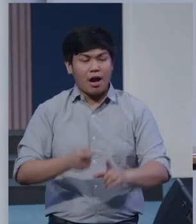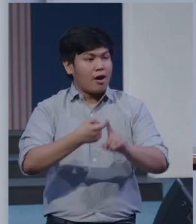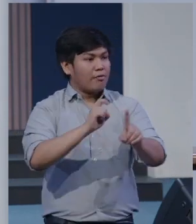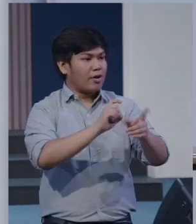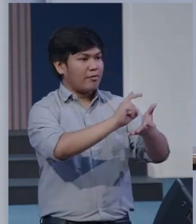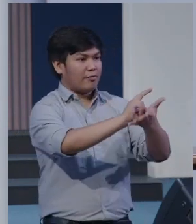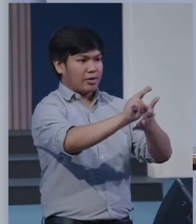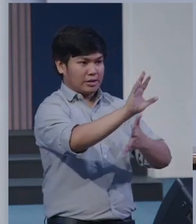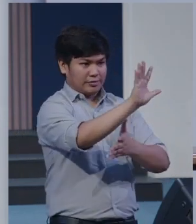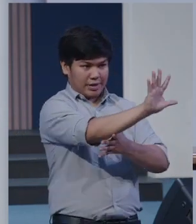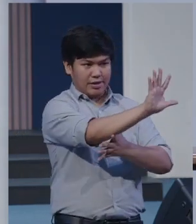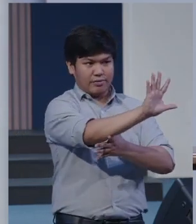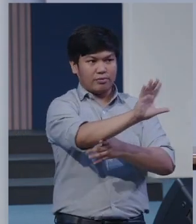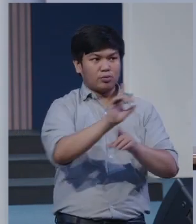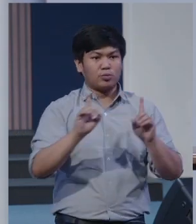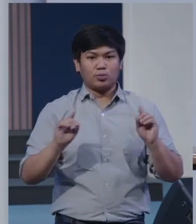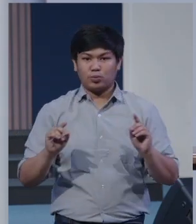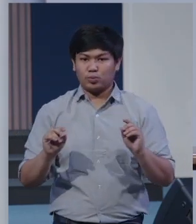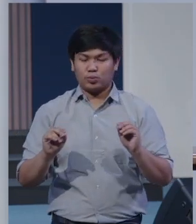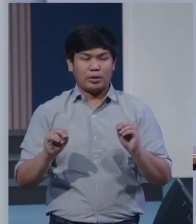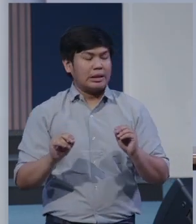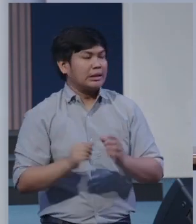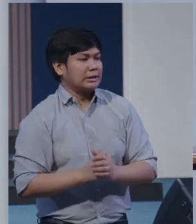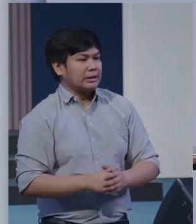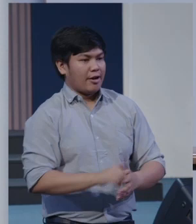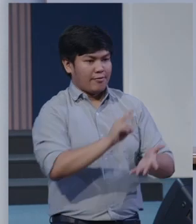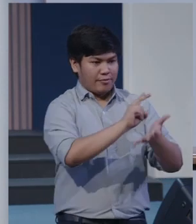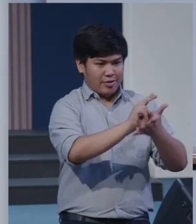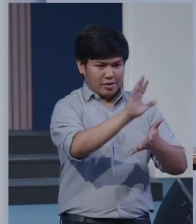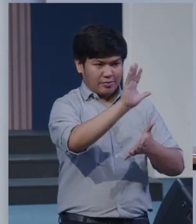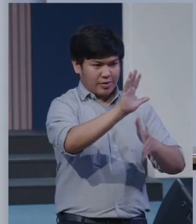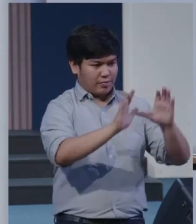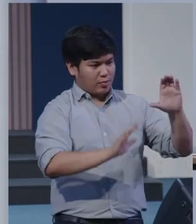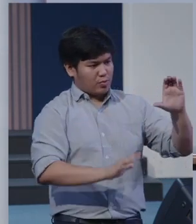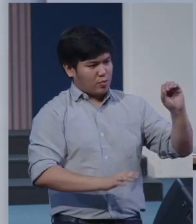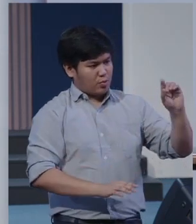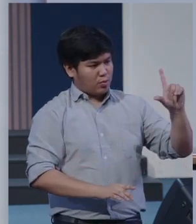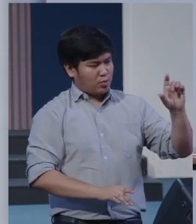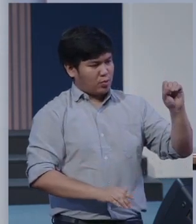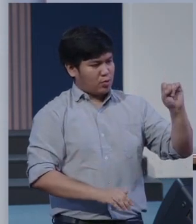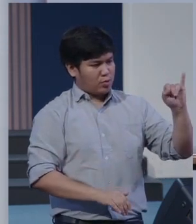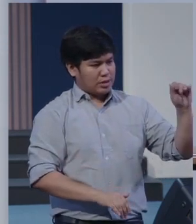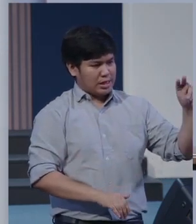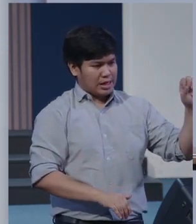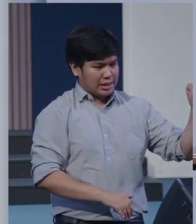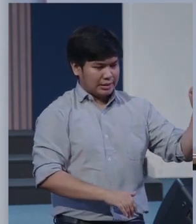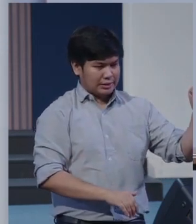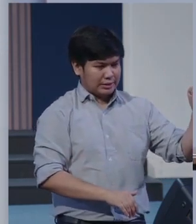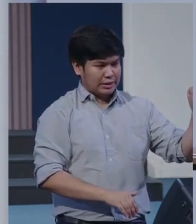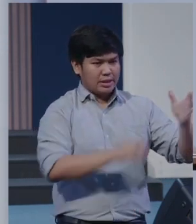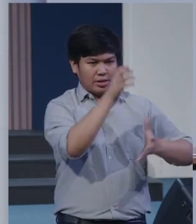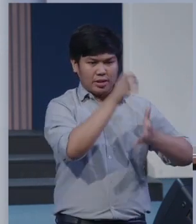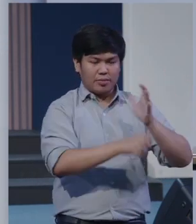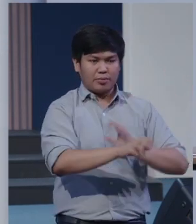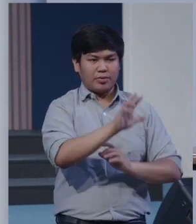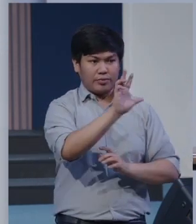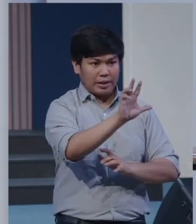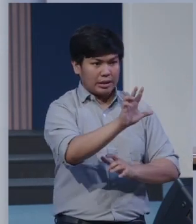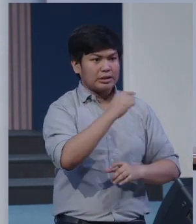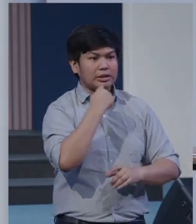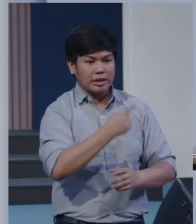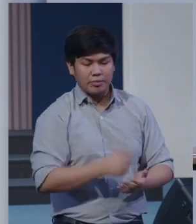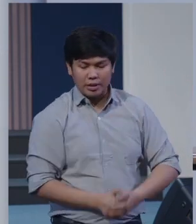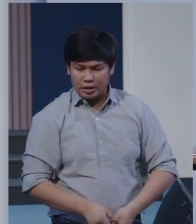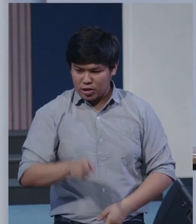verse 5 ang sabi sa verse 5 put to Death therefore kaya lang